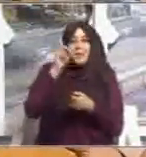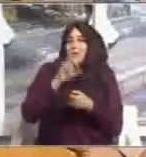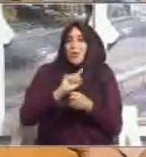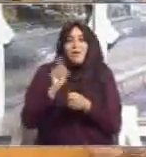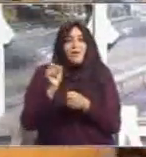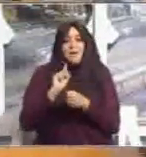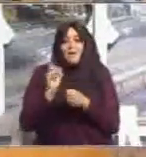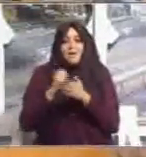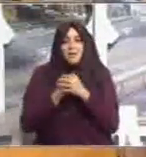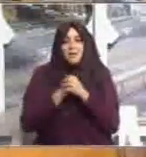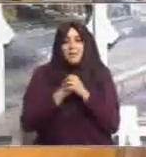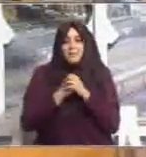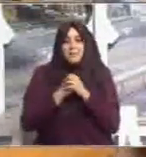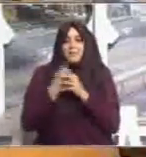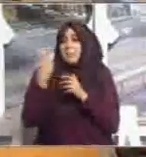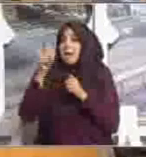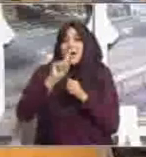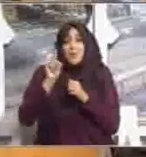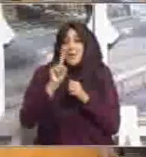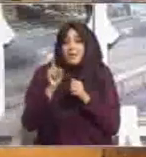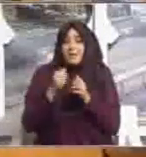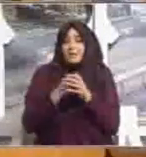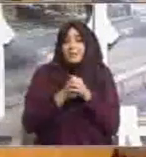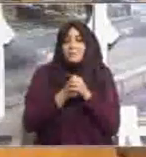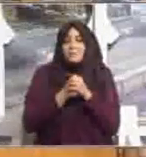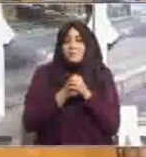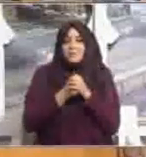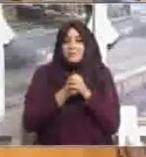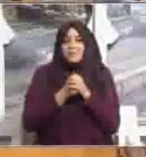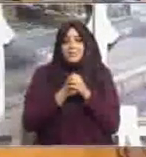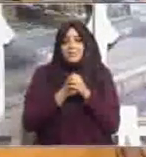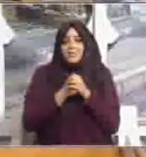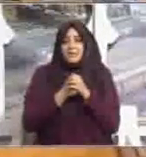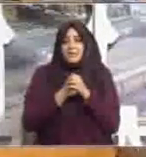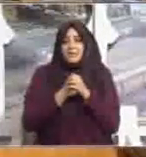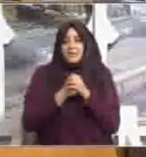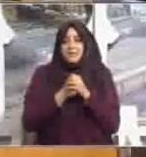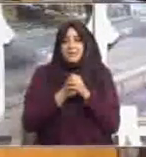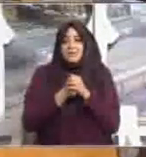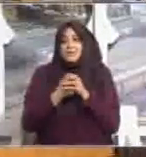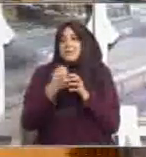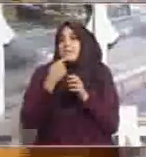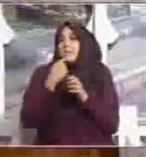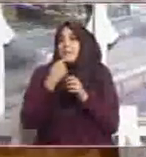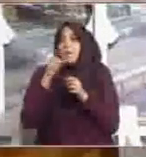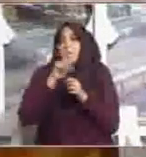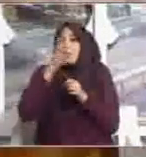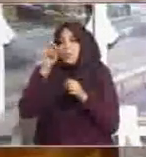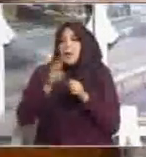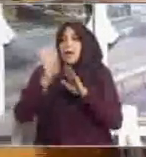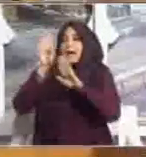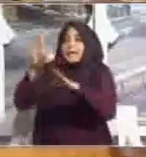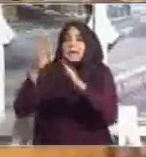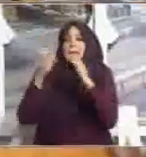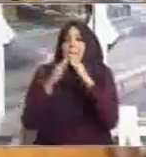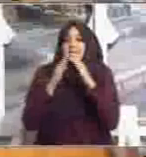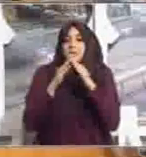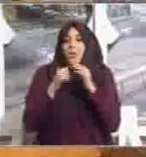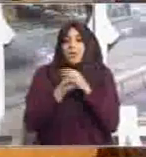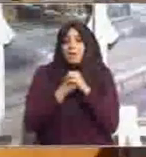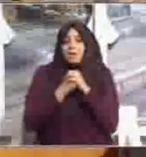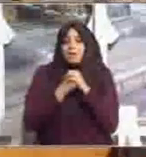صح. وبالتالي اذا ماشي نتاعو، وبالتالي ما دام ماشي نتاعو ما عندوش الحق ياذن ريحي في دارك.